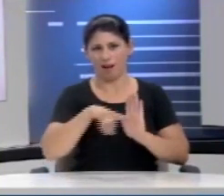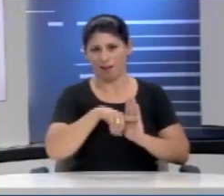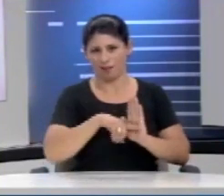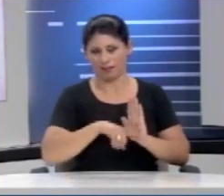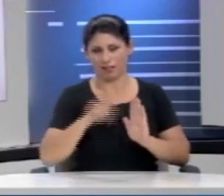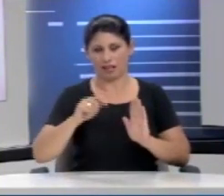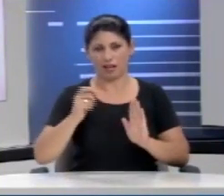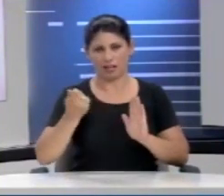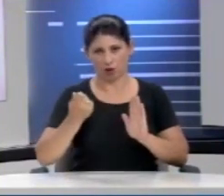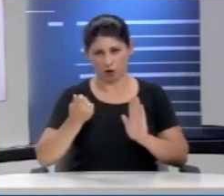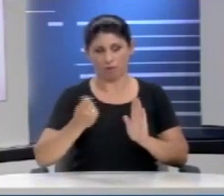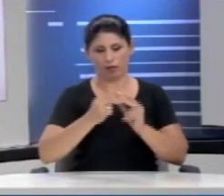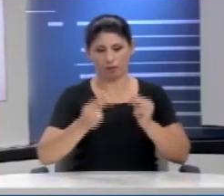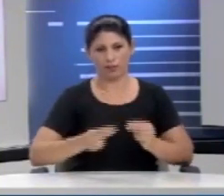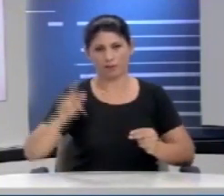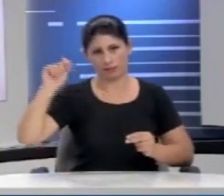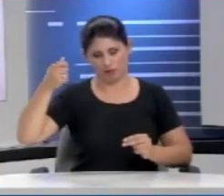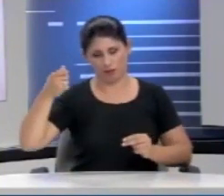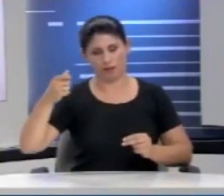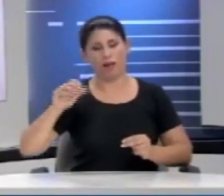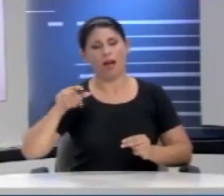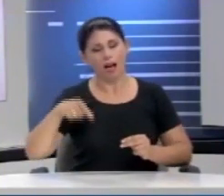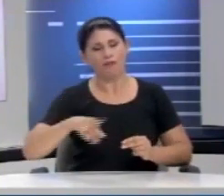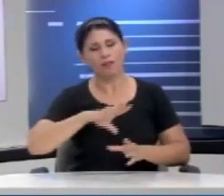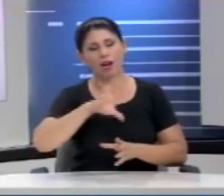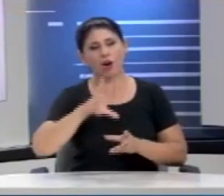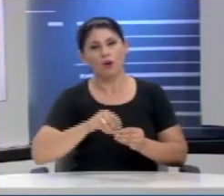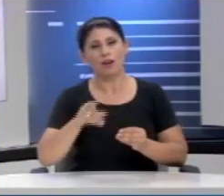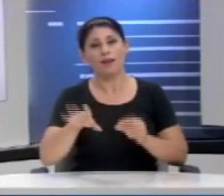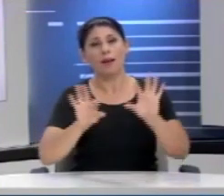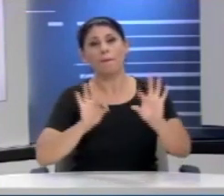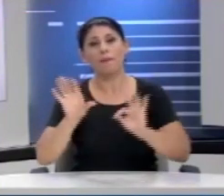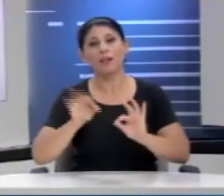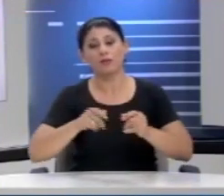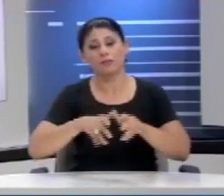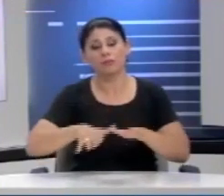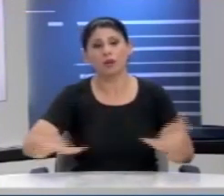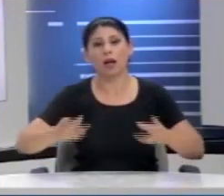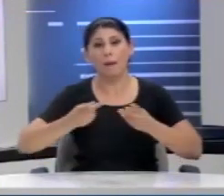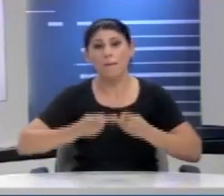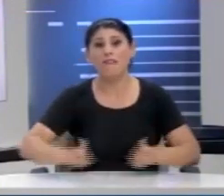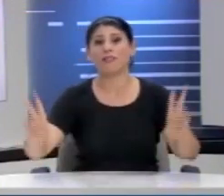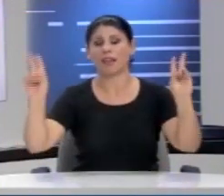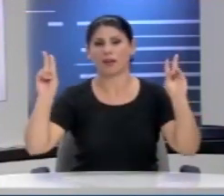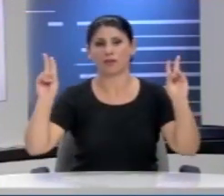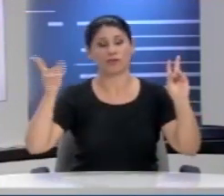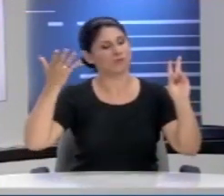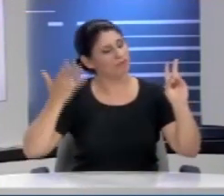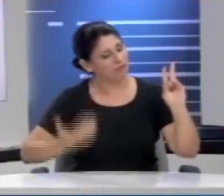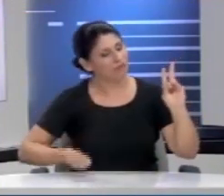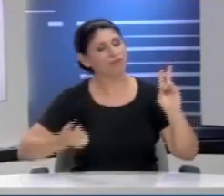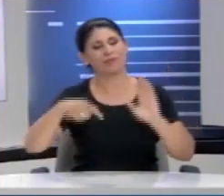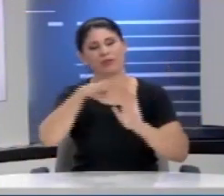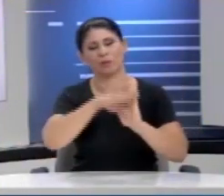αρνητικά οικονομικά αποτελέσματα της ΔΕΗ. Πρόκειται για επιλογές προώθησης της απελευθέρωσης που υπάρχουν